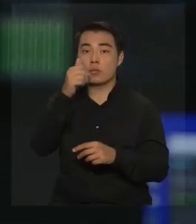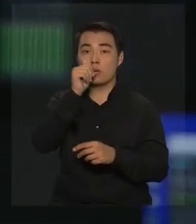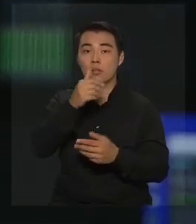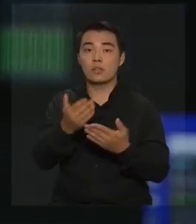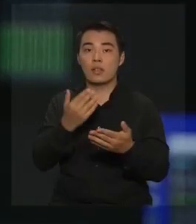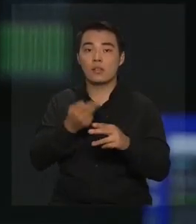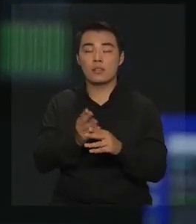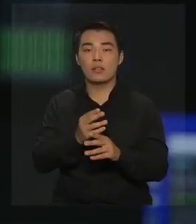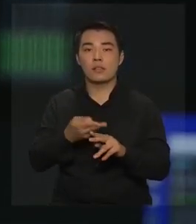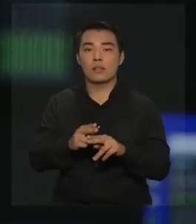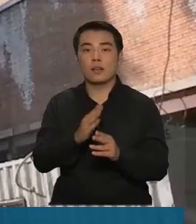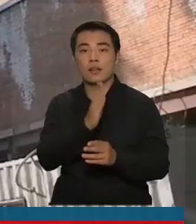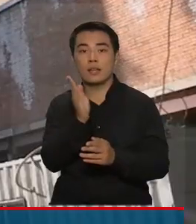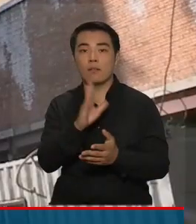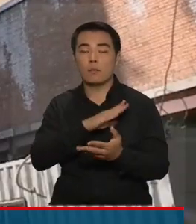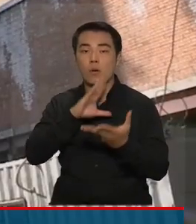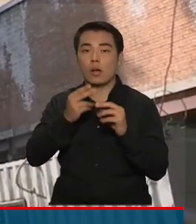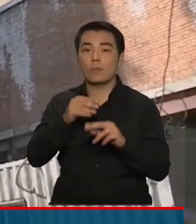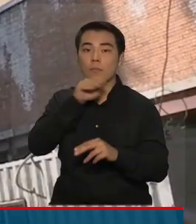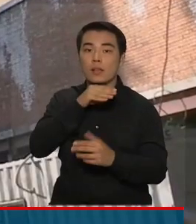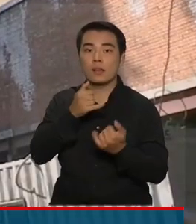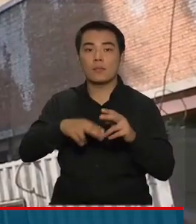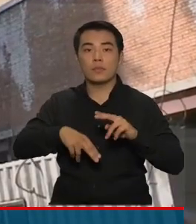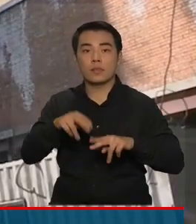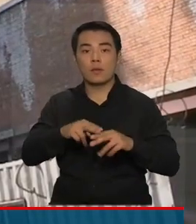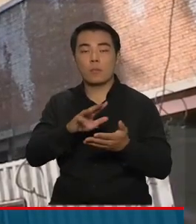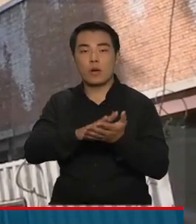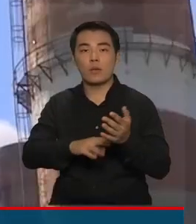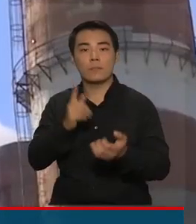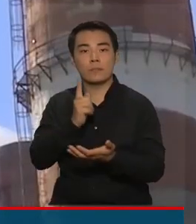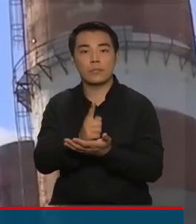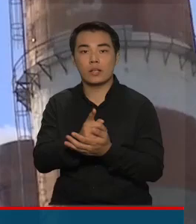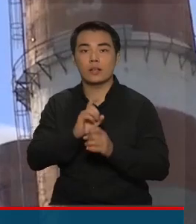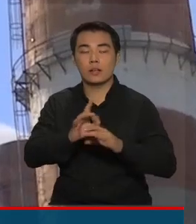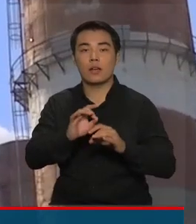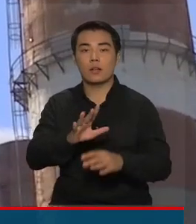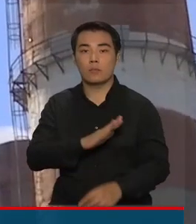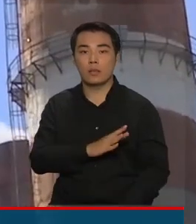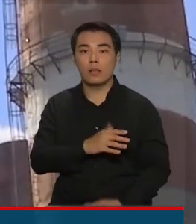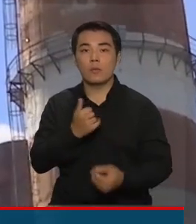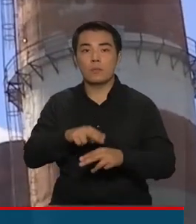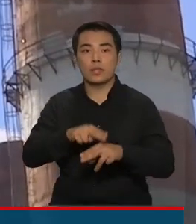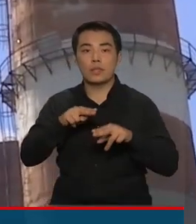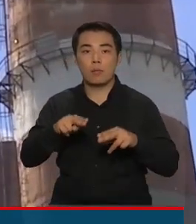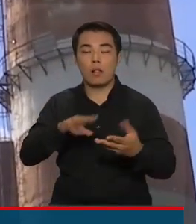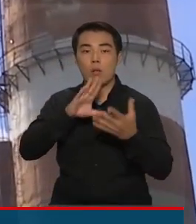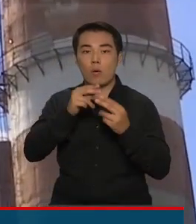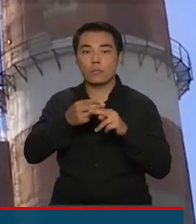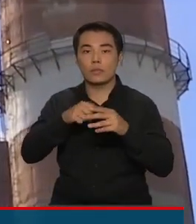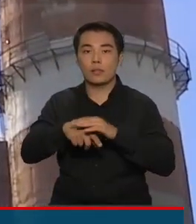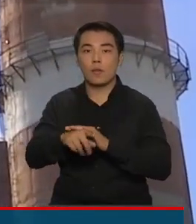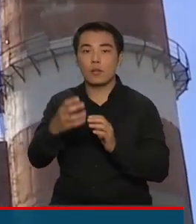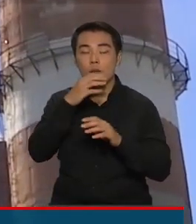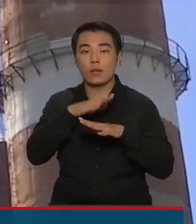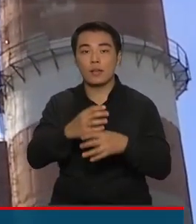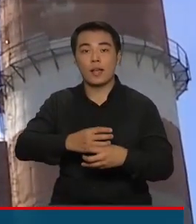қисық қалапты. Сондықтан сарапшылар құрылысты жалғастыруға болмайды деген байлам жасады. Петропавл жылу электр орталығындағы